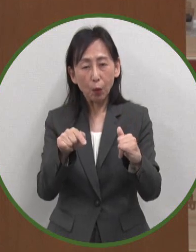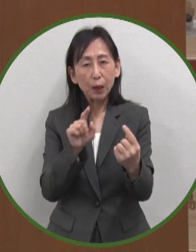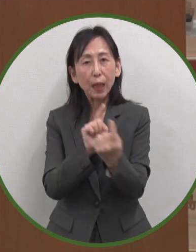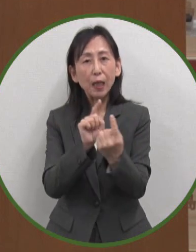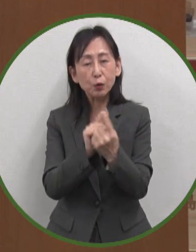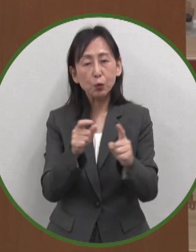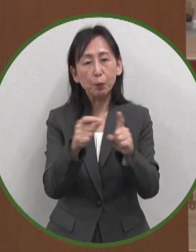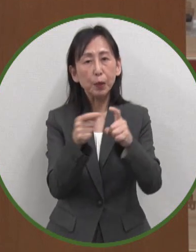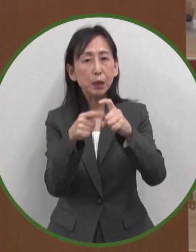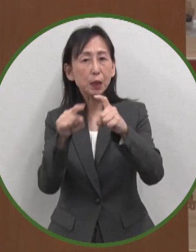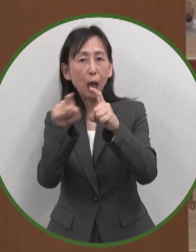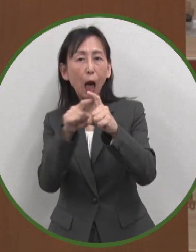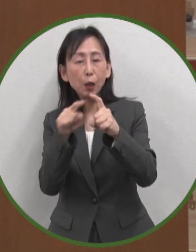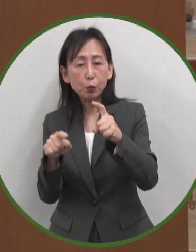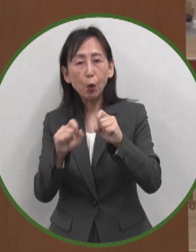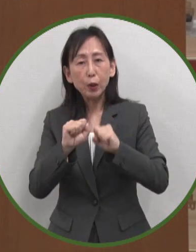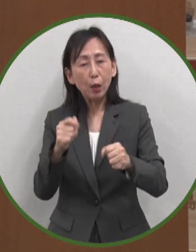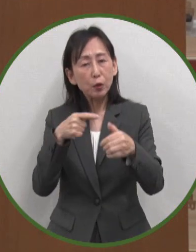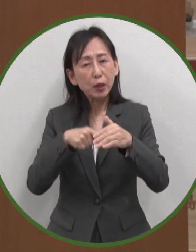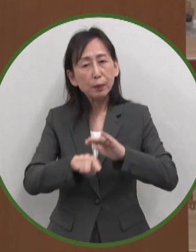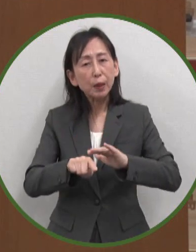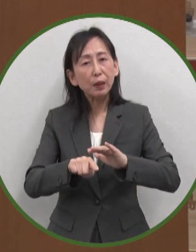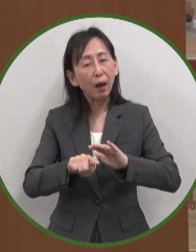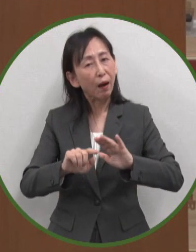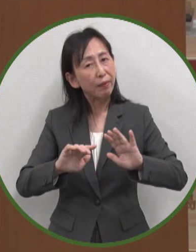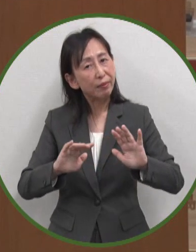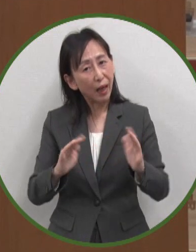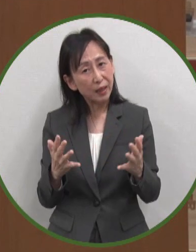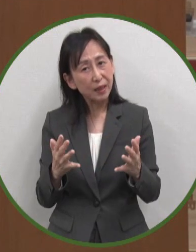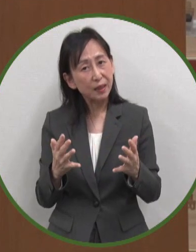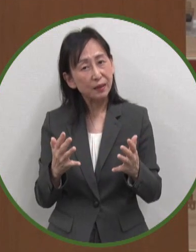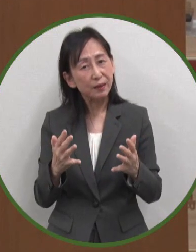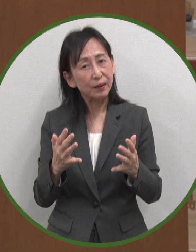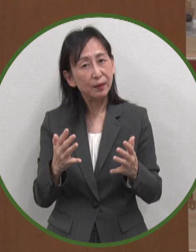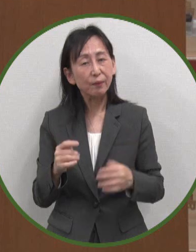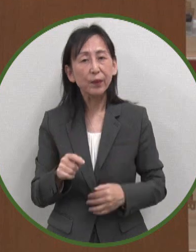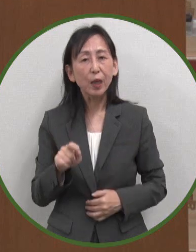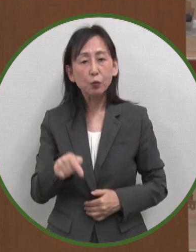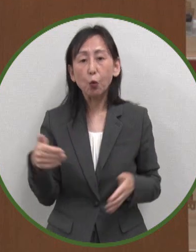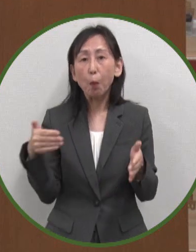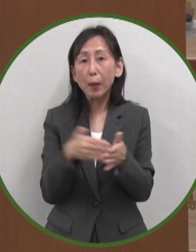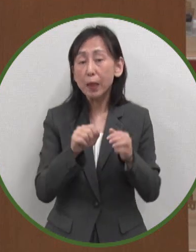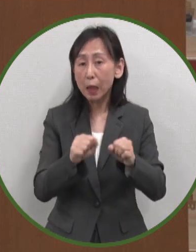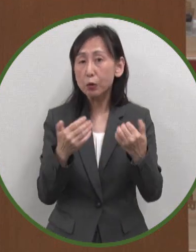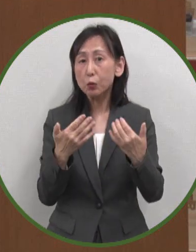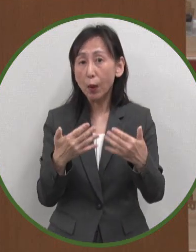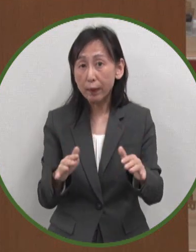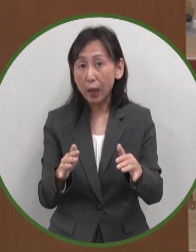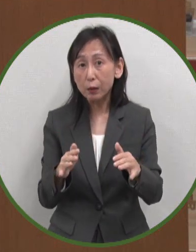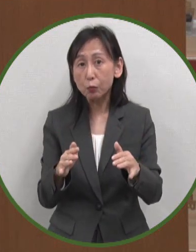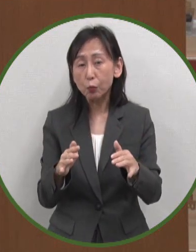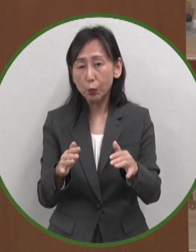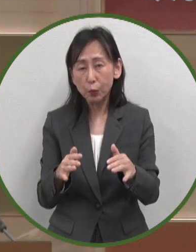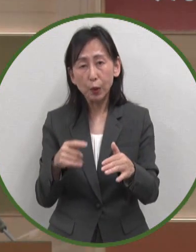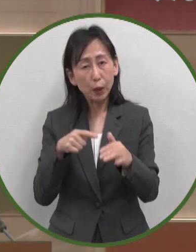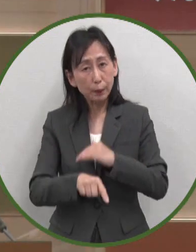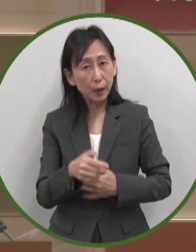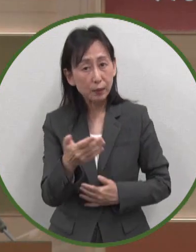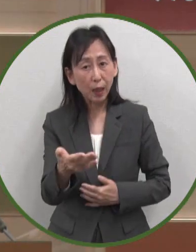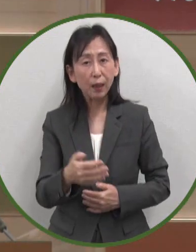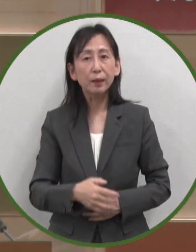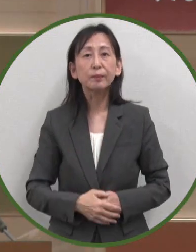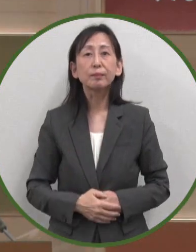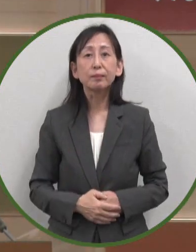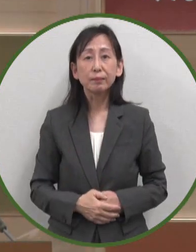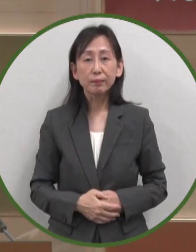まあやる意味がなくなるというか、そこまでやる必要がなくなると、そういう理解でよろしいですか。